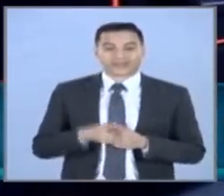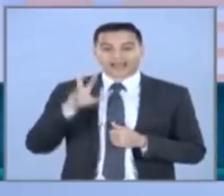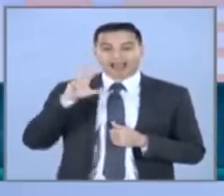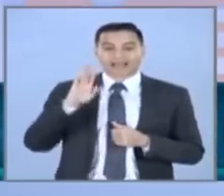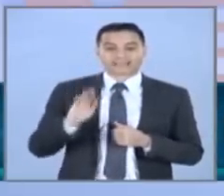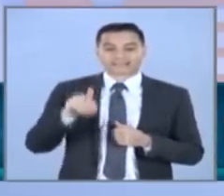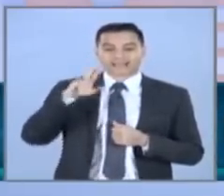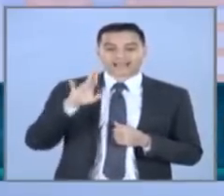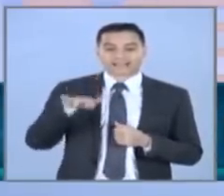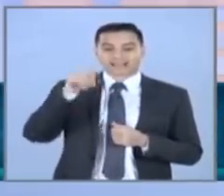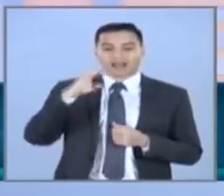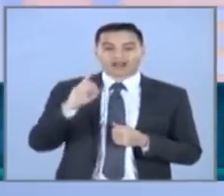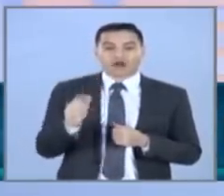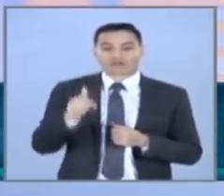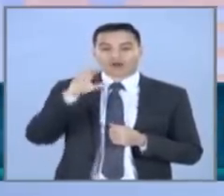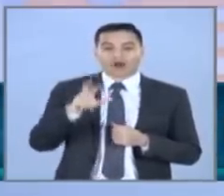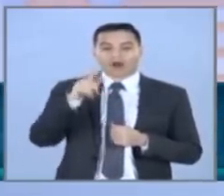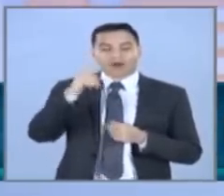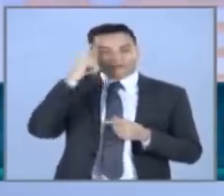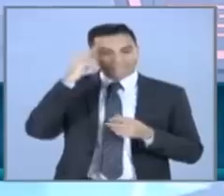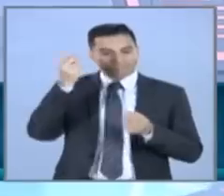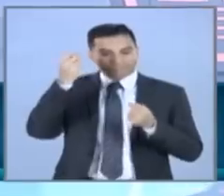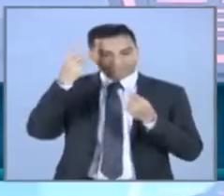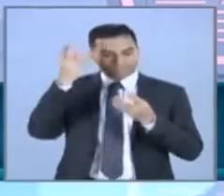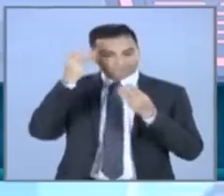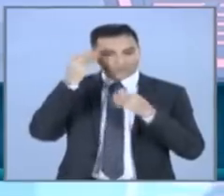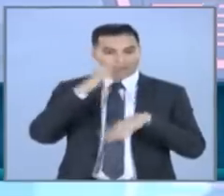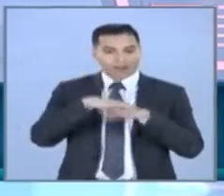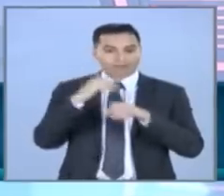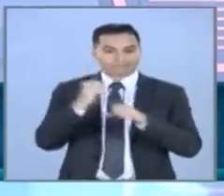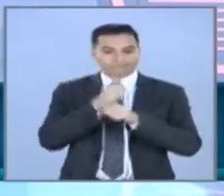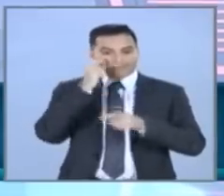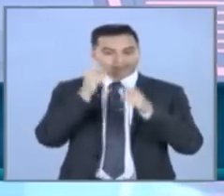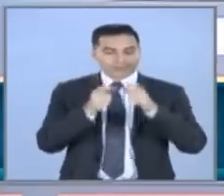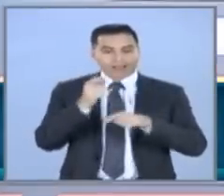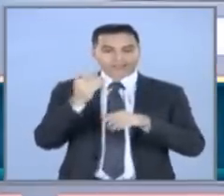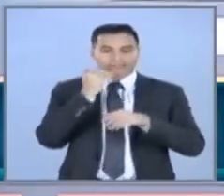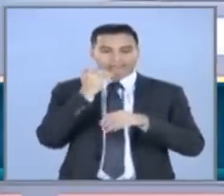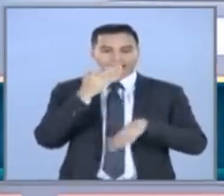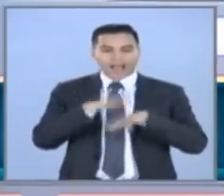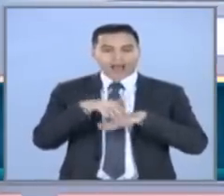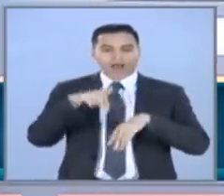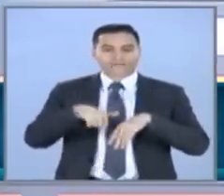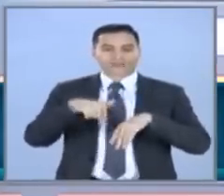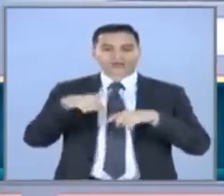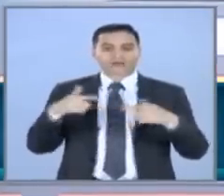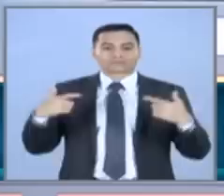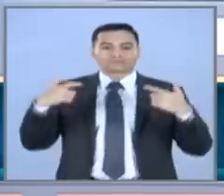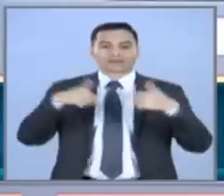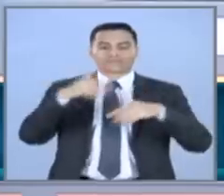الساتيا جراها هو مفهوم قدمه زعيم اسيوي للنضال ضد الاستعمار في القرن